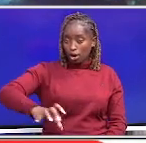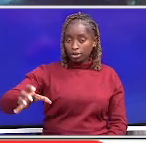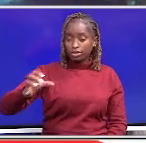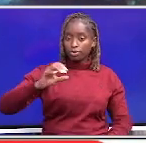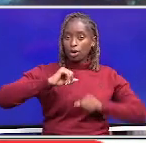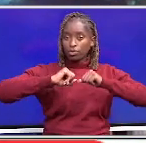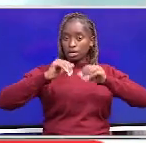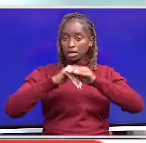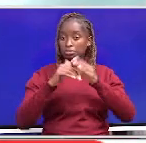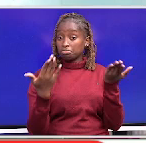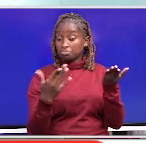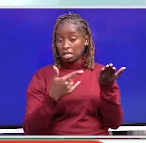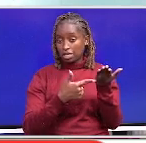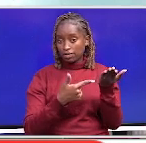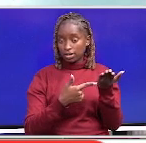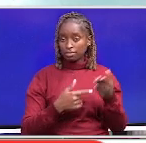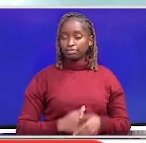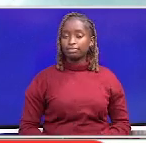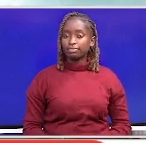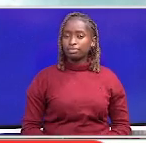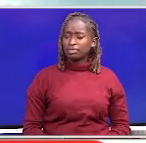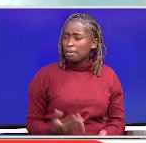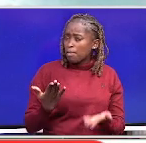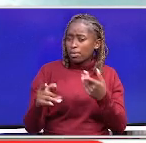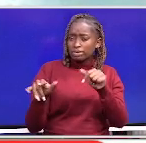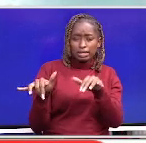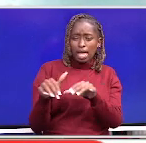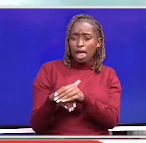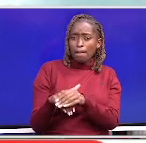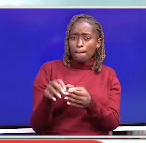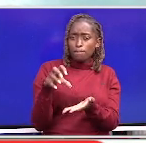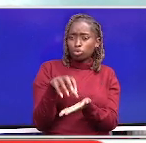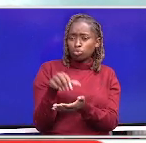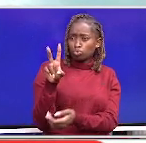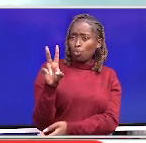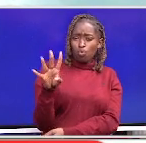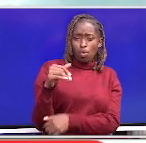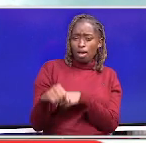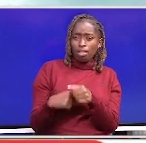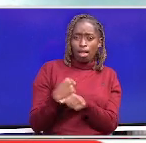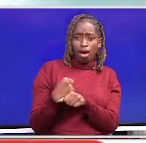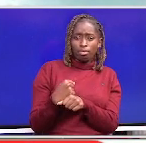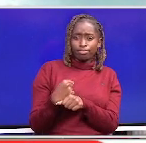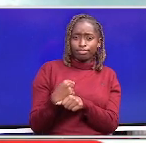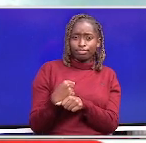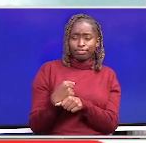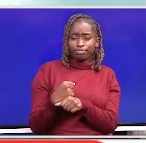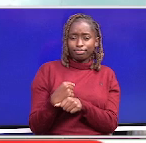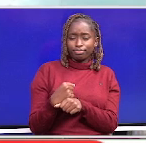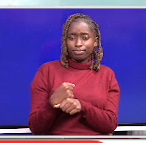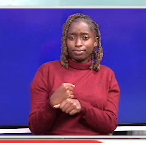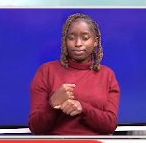Taita Taveta. Moi kuwa katika position kwa 24 years. Rubber stamp ya leadership